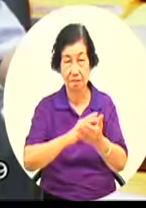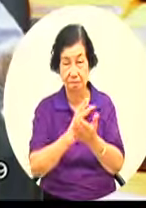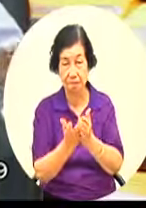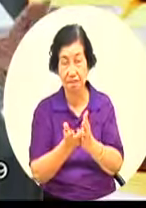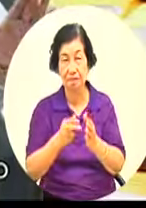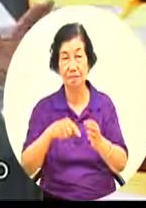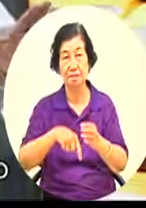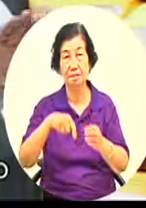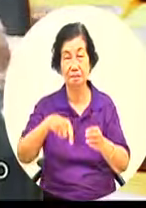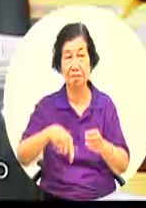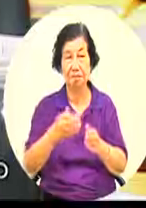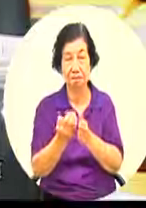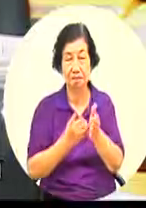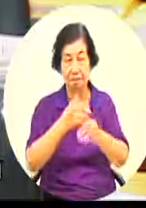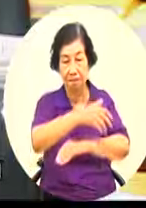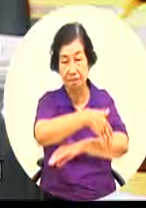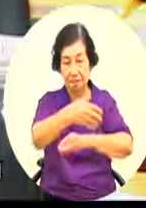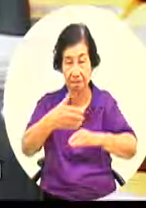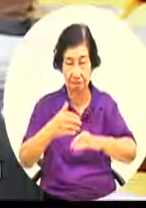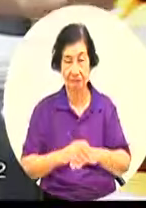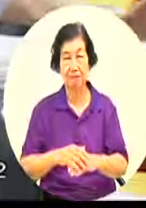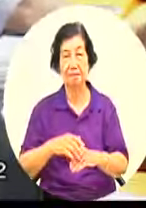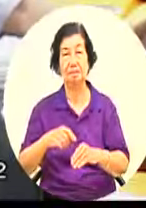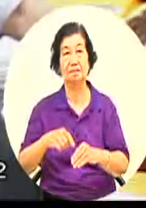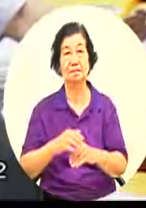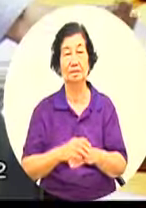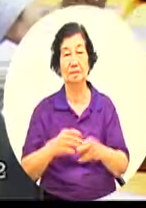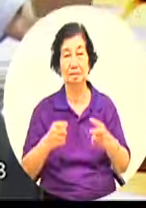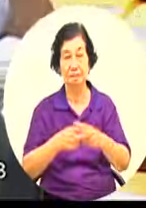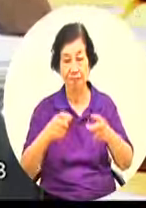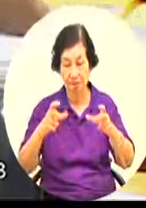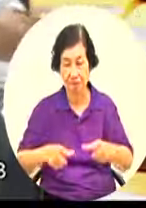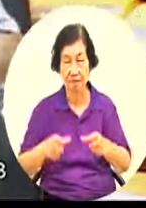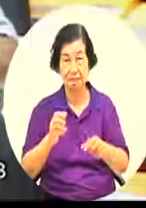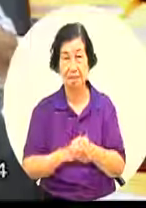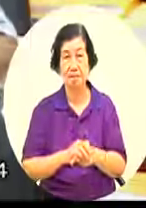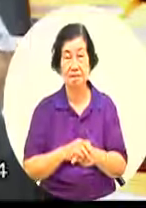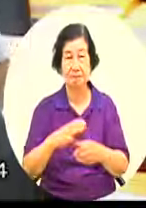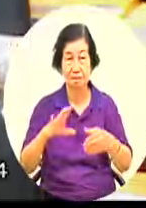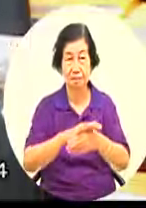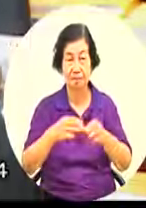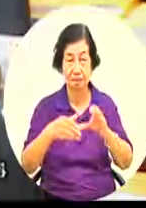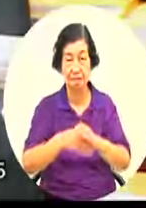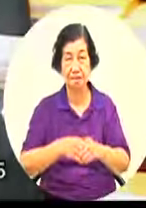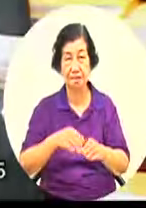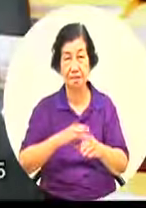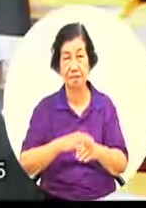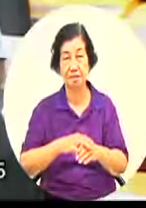我们前镇小港在你们文化局里面的眼中到底是怎样的地区。